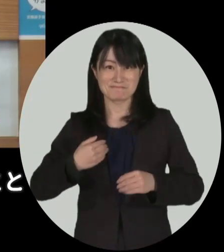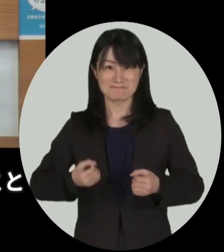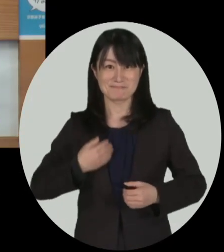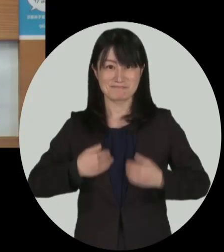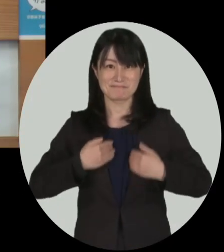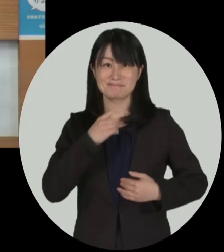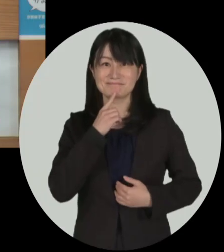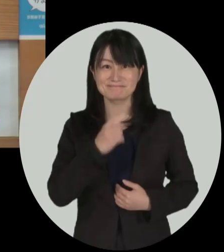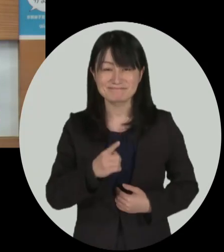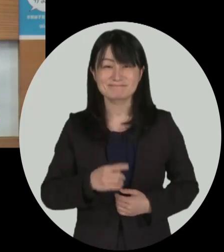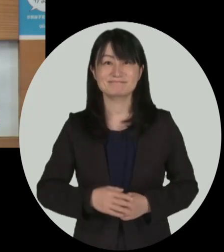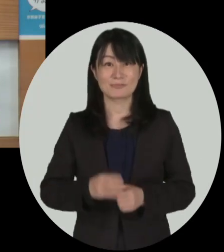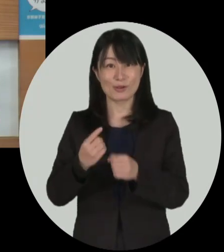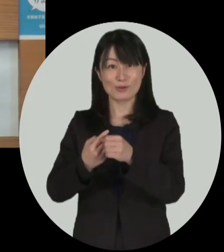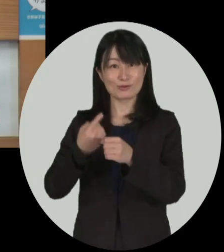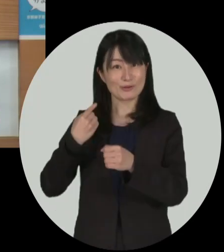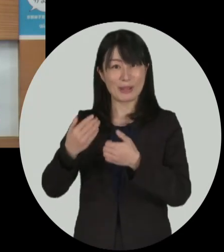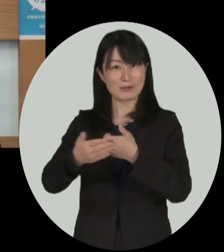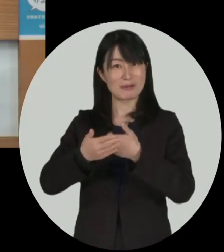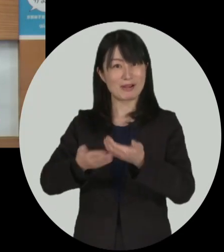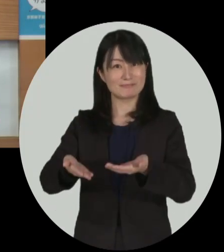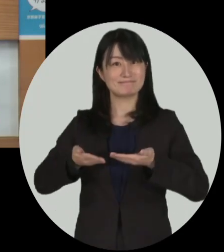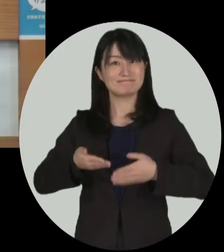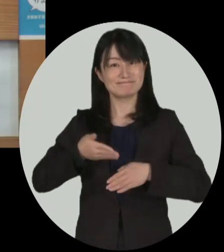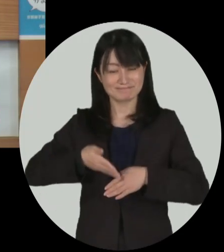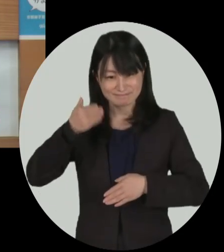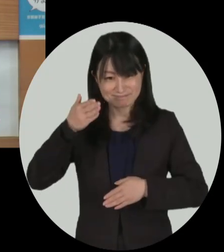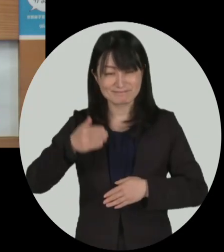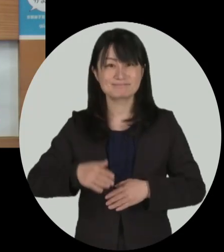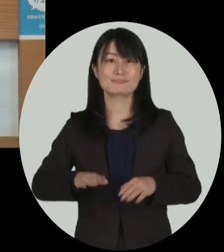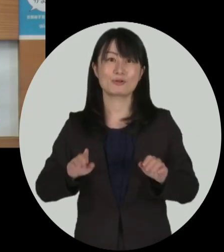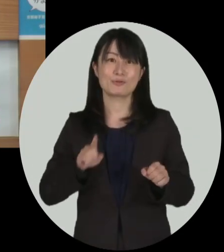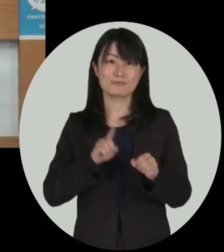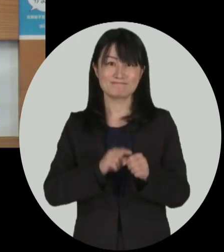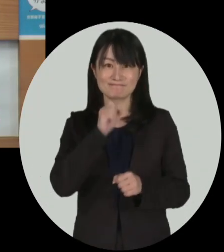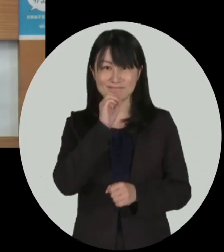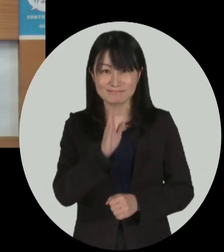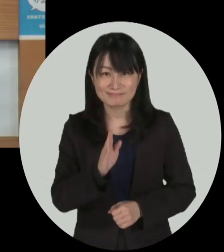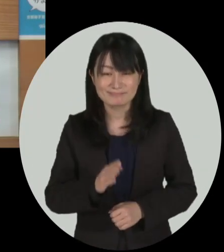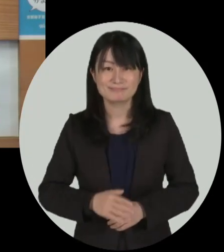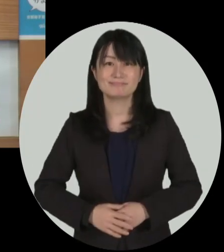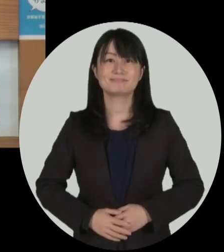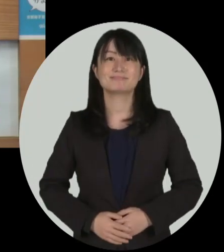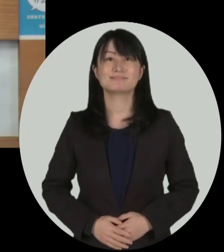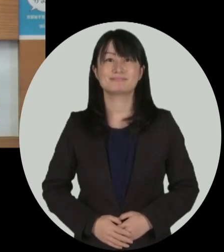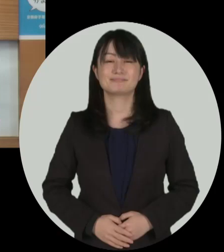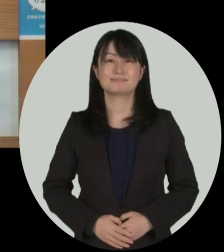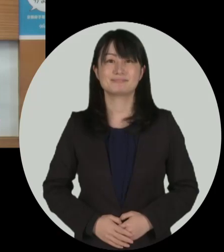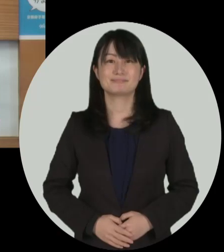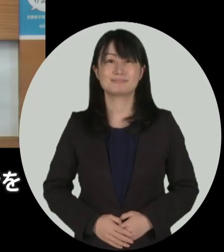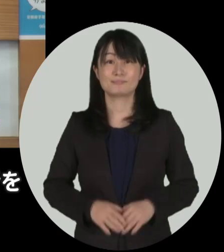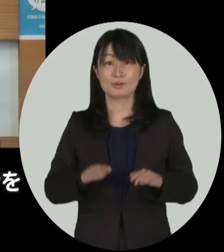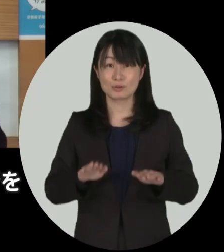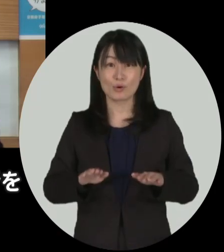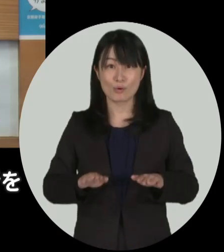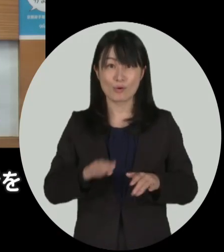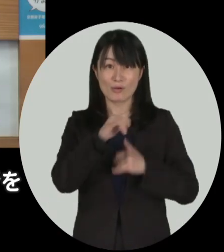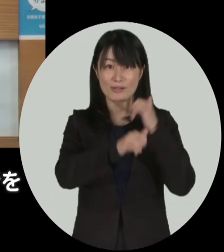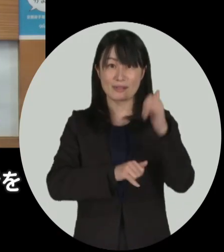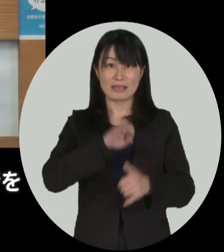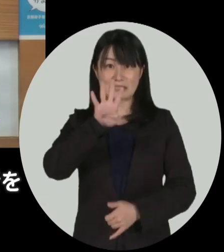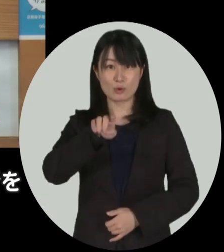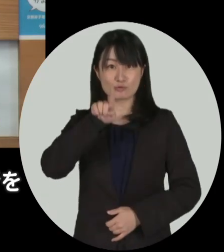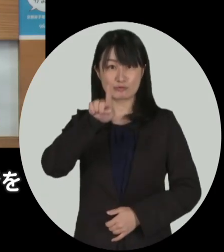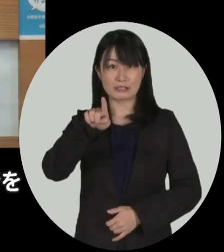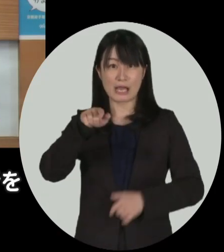。9年中は大変お世話になりました。ありがとうございました。本年も一つどうぞよろしくお願いを申し上げます。本日は第